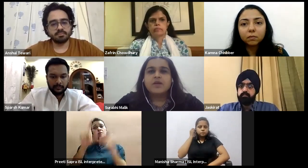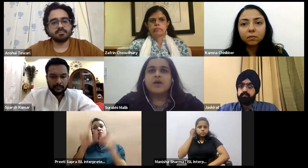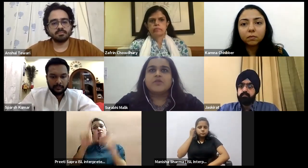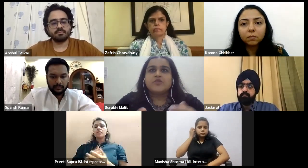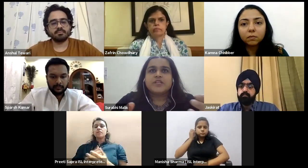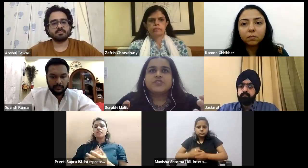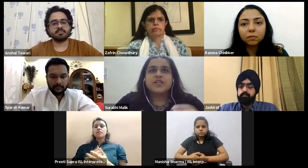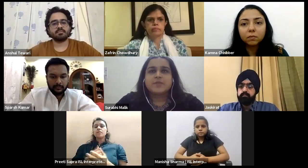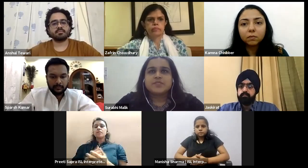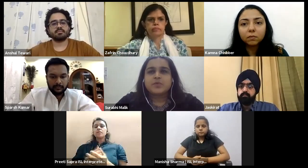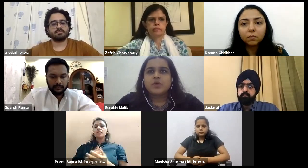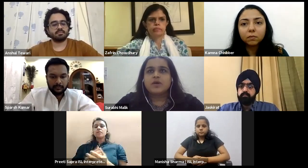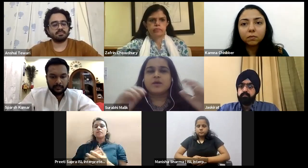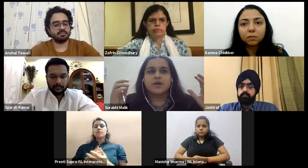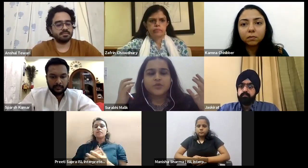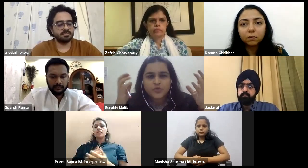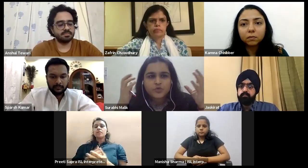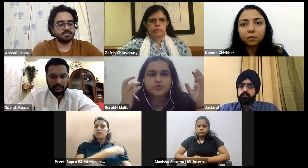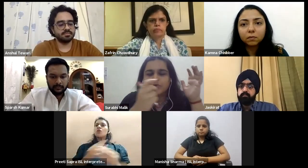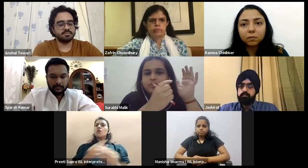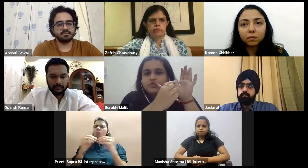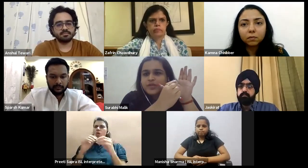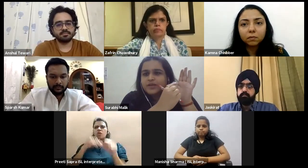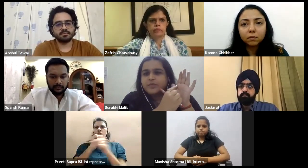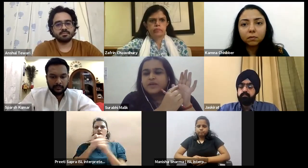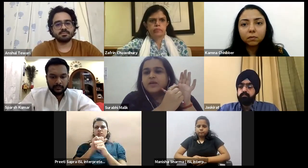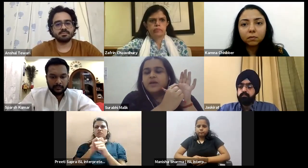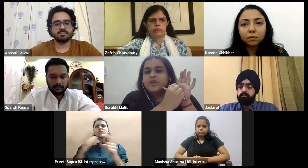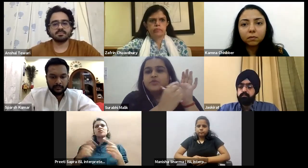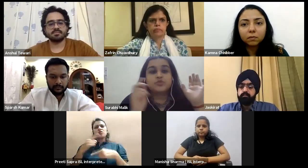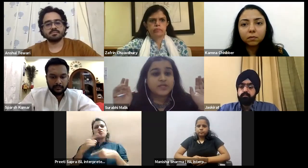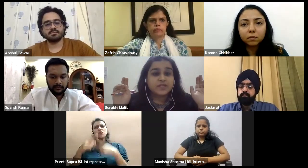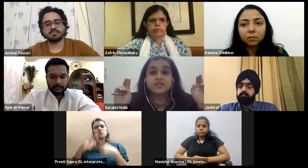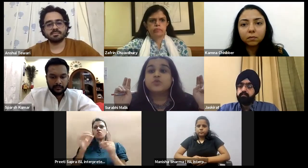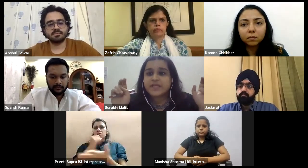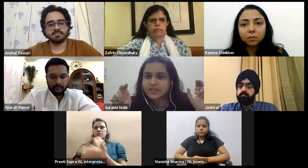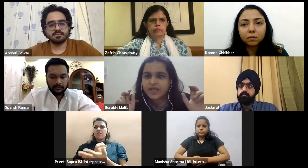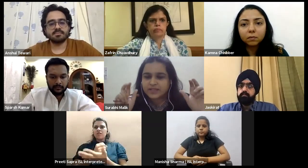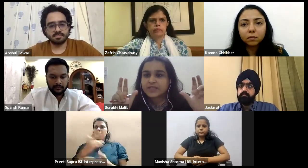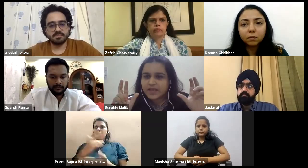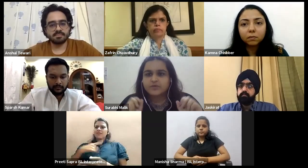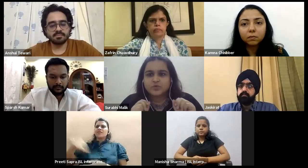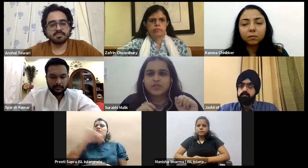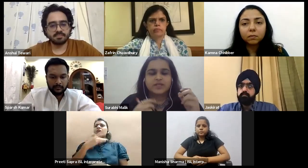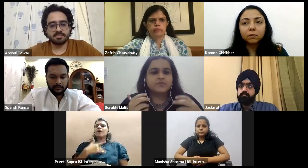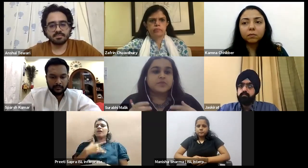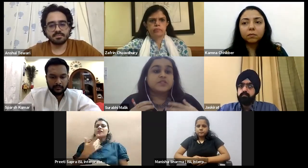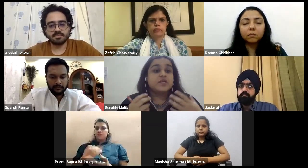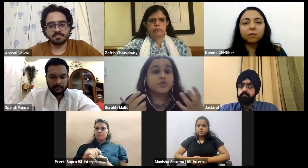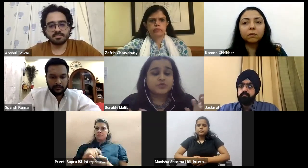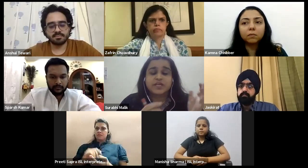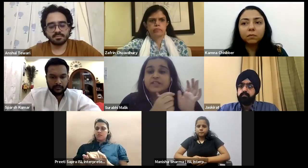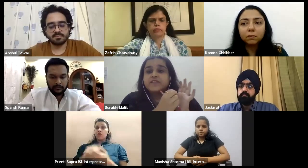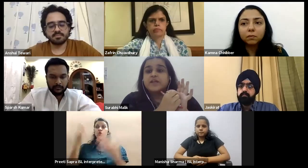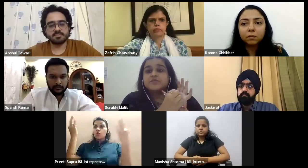more. Traditionally हम सब लोग used to है कुछ भी अगर हमें एक news story की तरह जो दिखता है उसको देख के हम समझते हैं